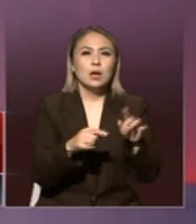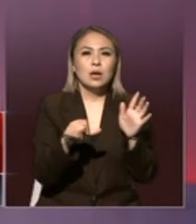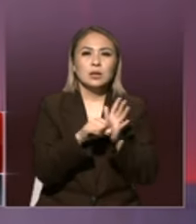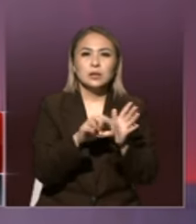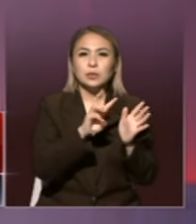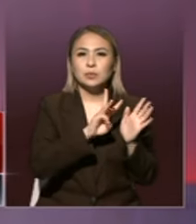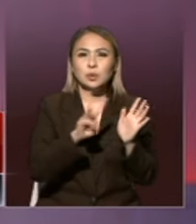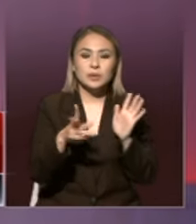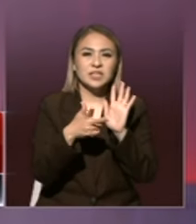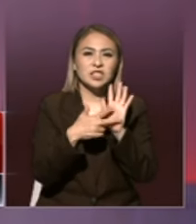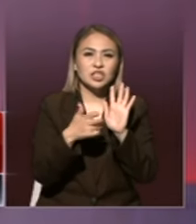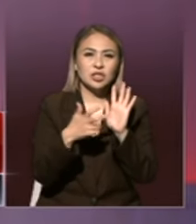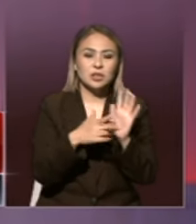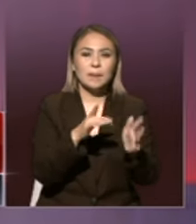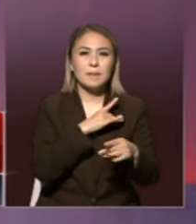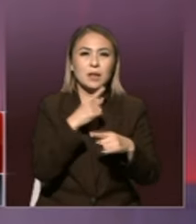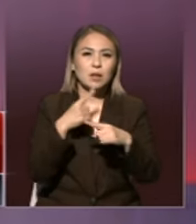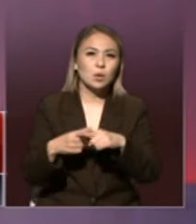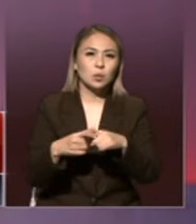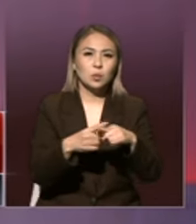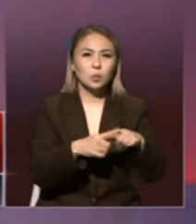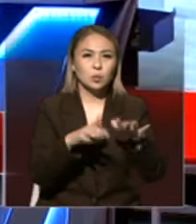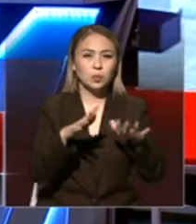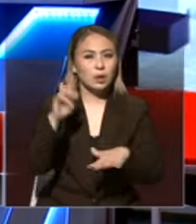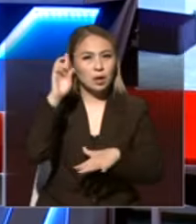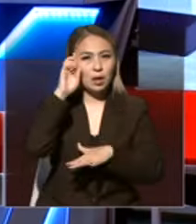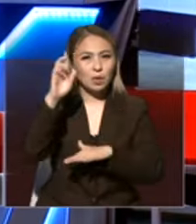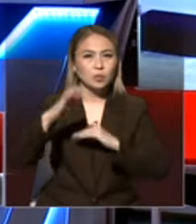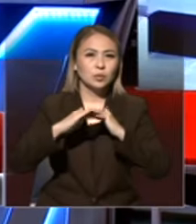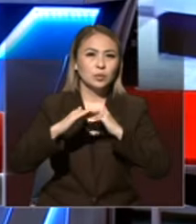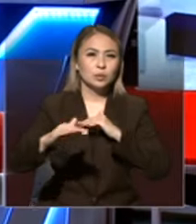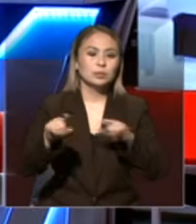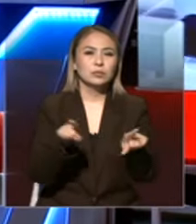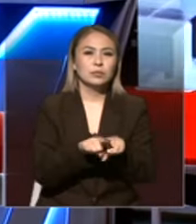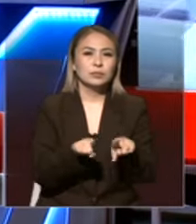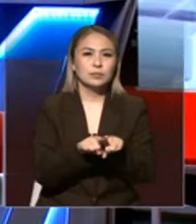тұрады. Беларусь Республикасында да осындай мемлекет тарапынан